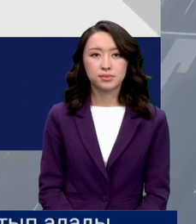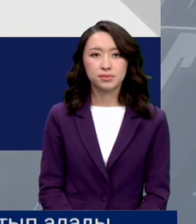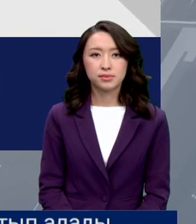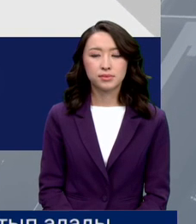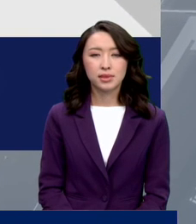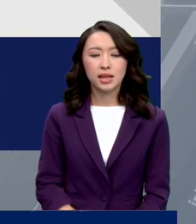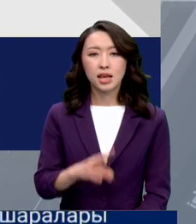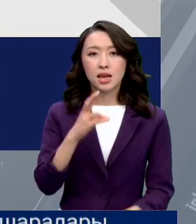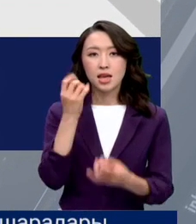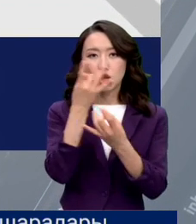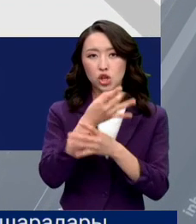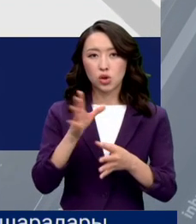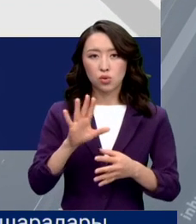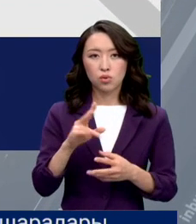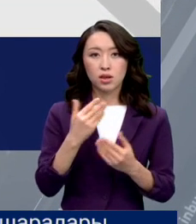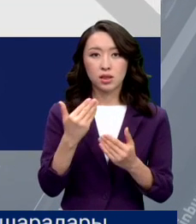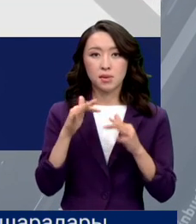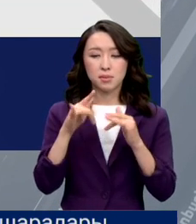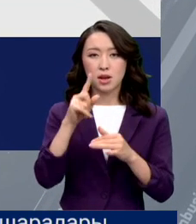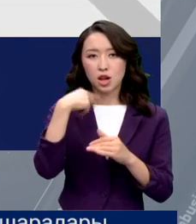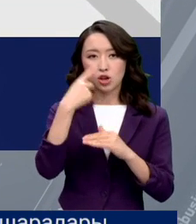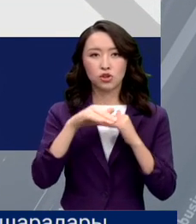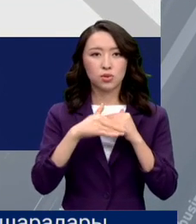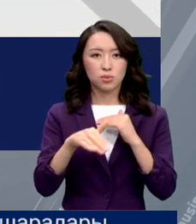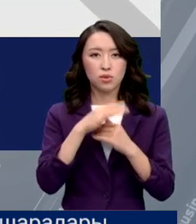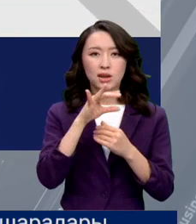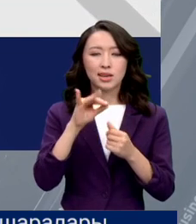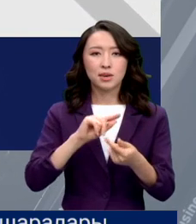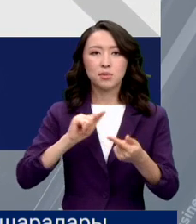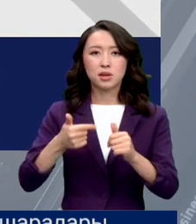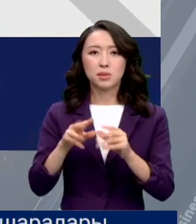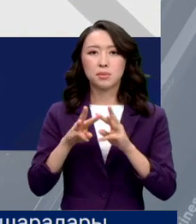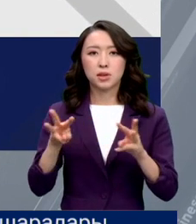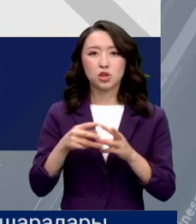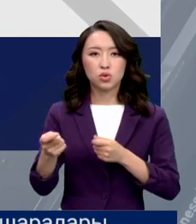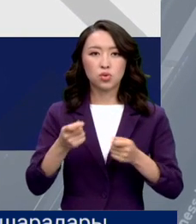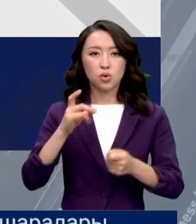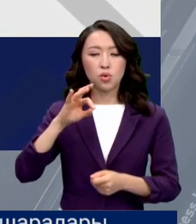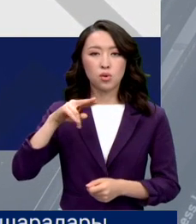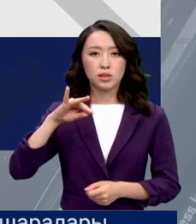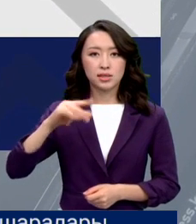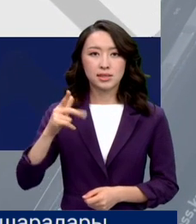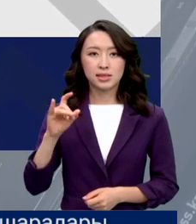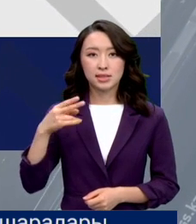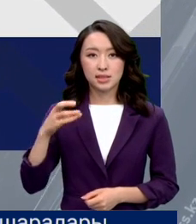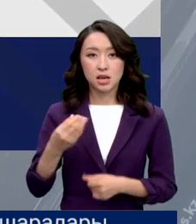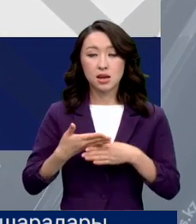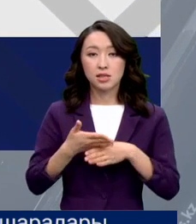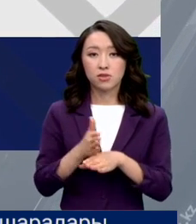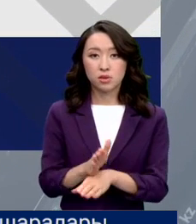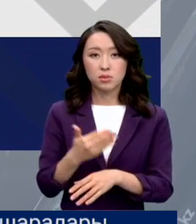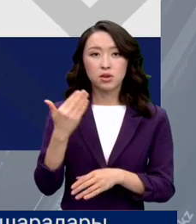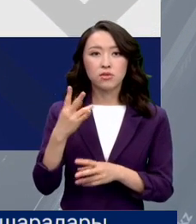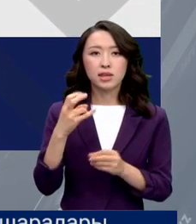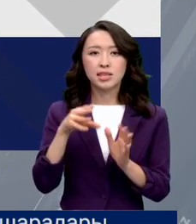Неэтично переводить данный процесс в личное поле и противопоставлять министра руководству холдинга «Зирде». Расформирование холдинга не